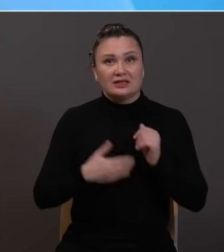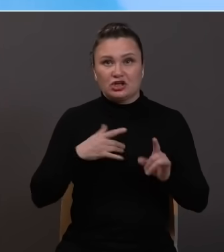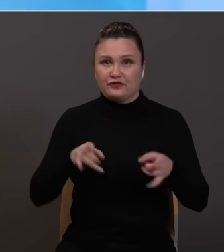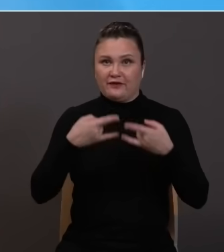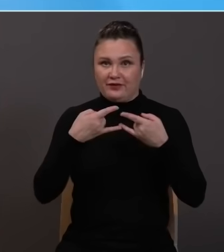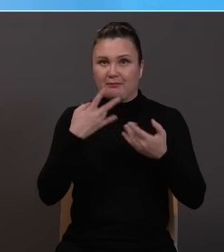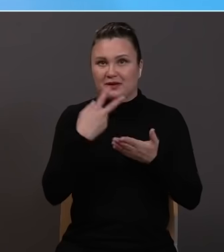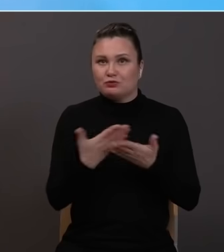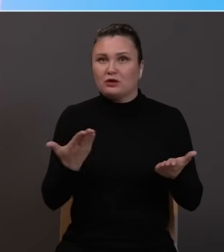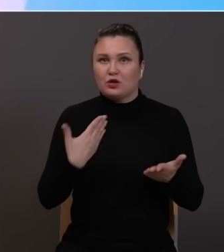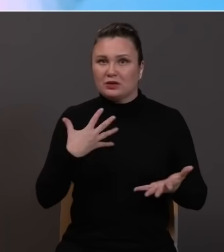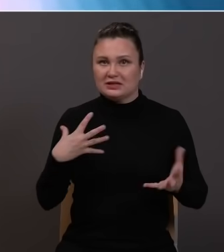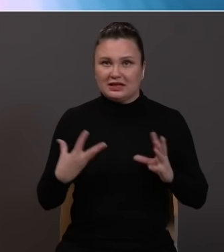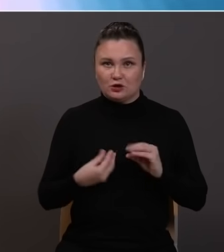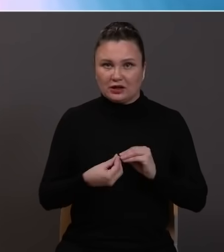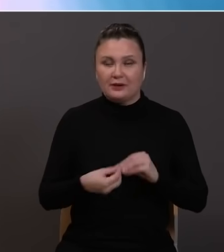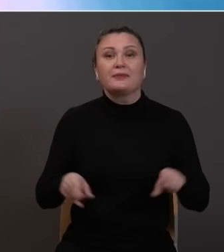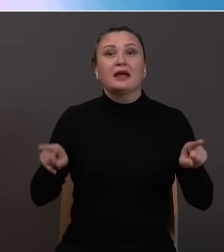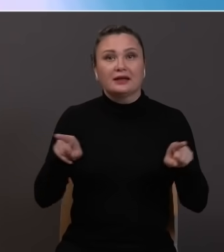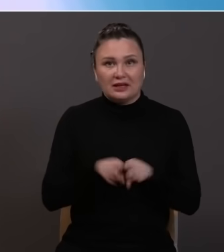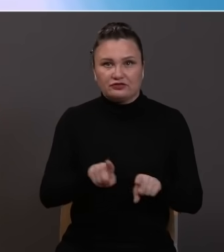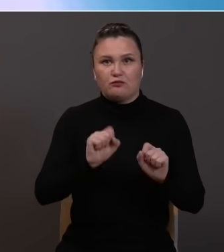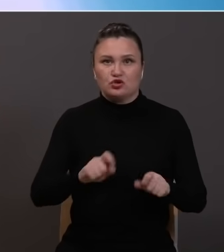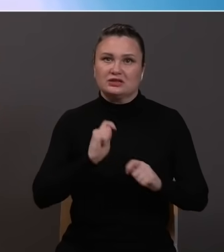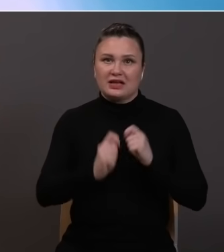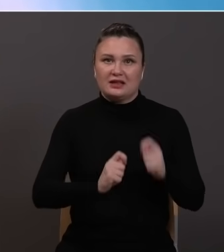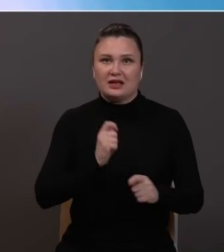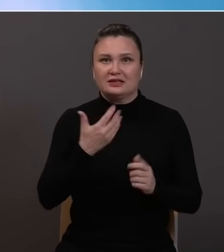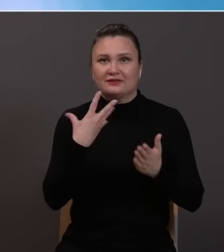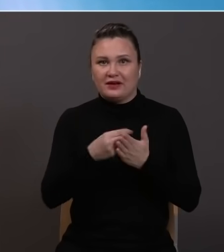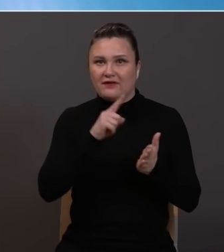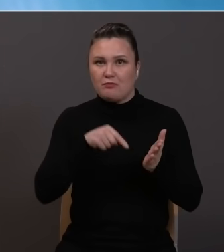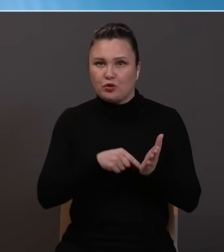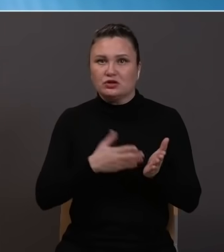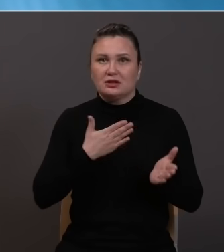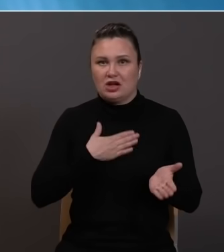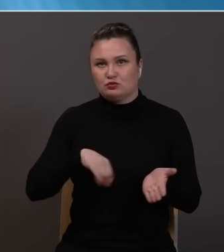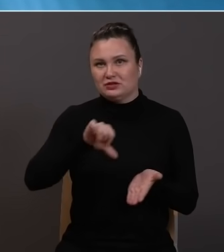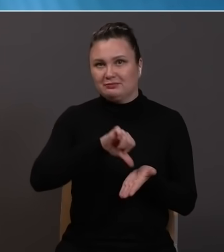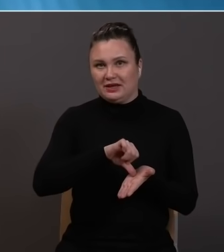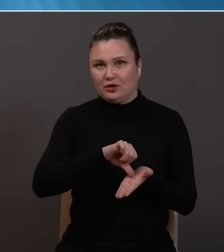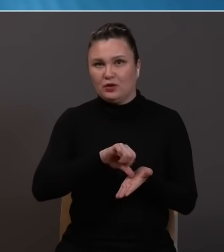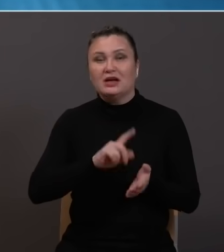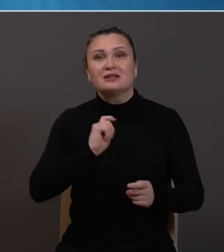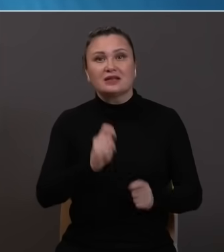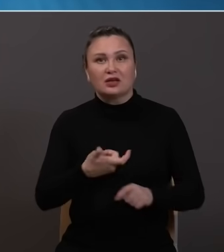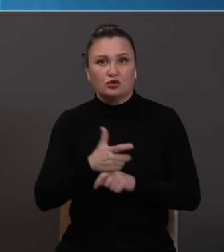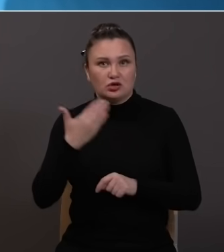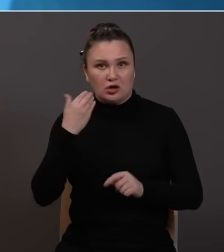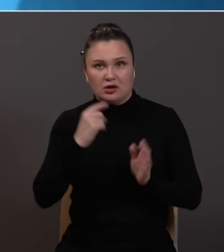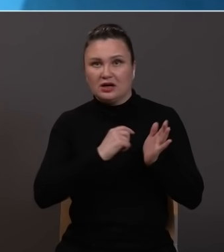мы посмотрим, какие у нас результаты. Также вы можете задать интересующий ваш вопрос нашему спикеру. Задать его очень